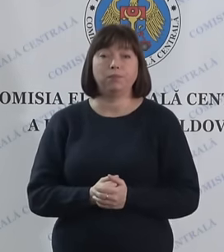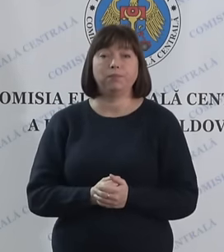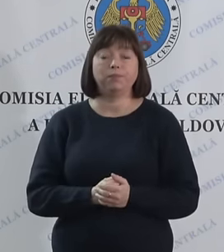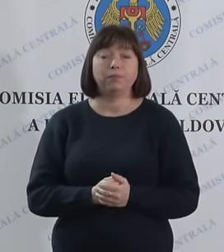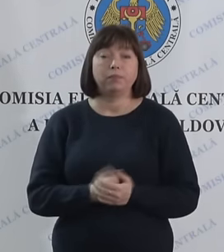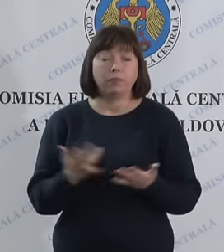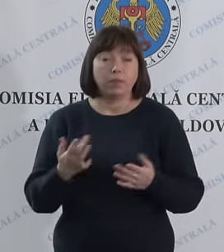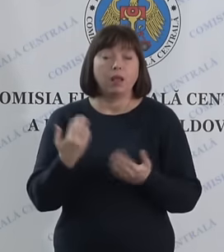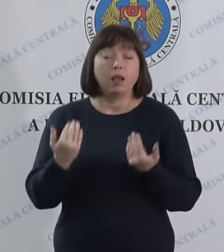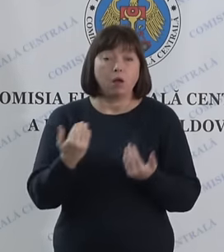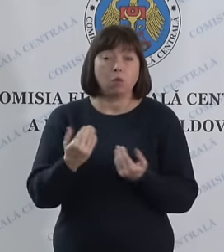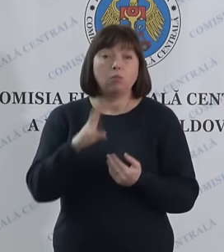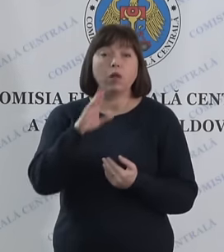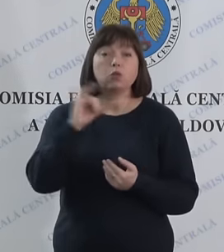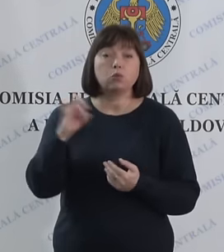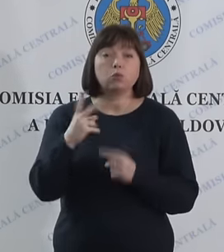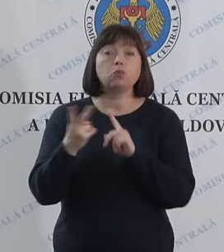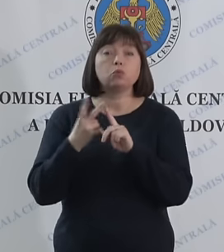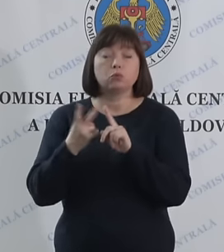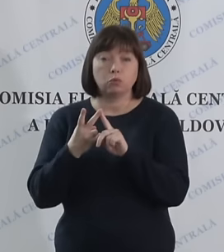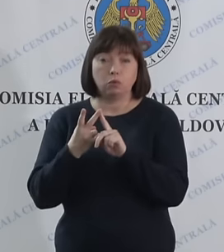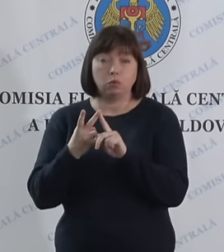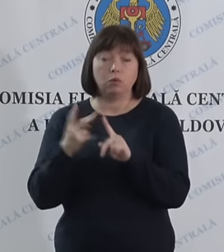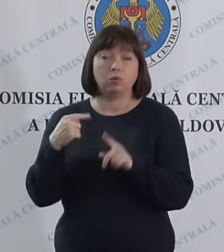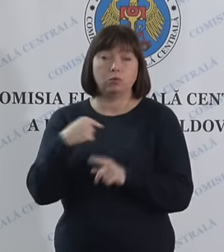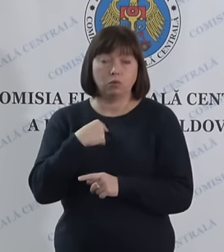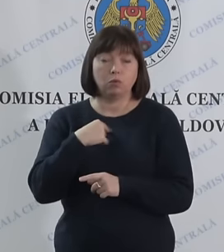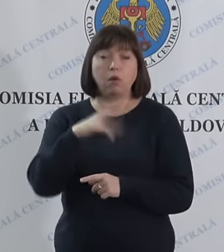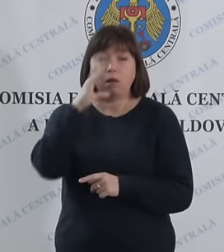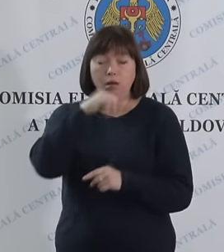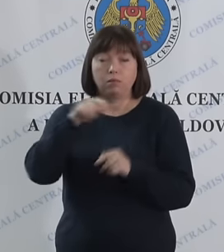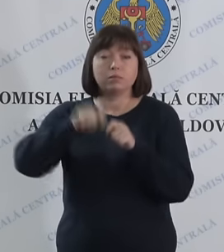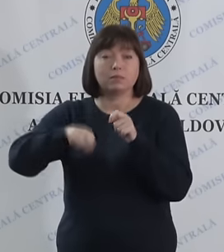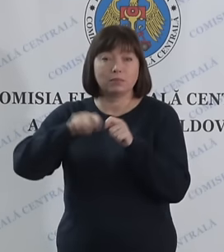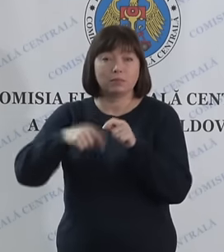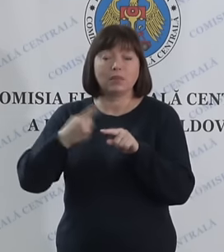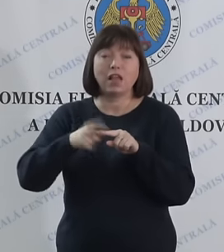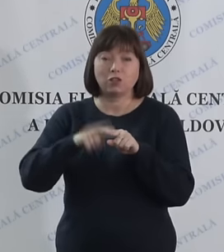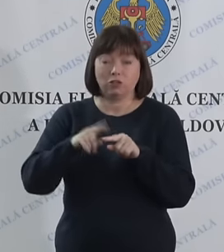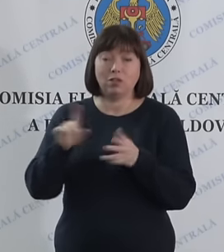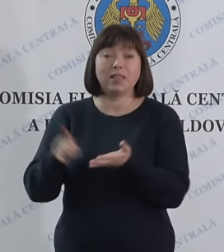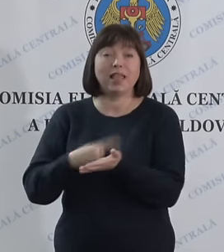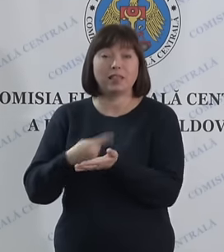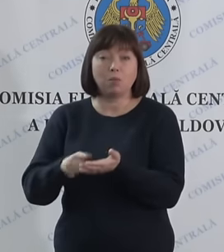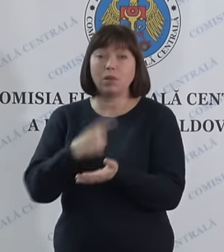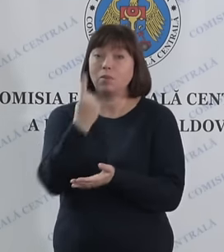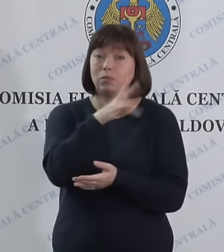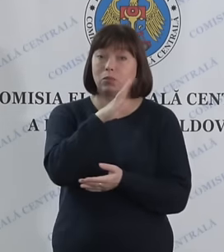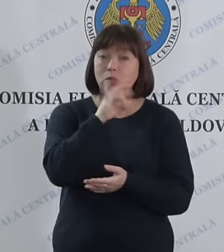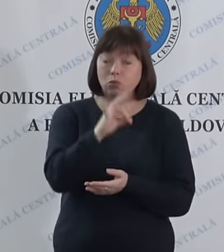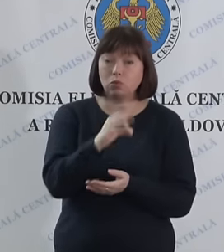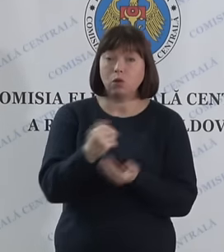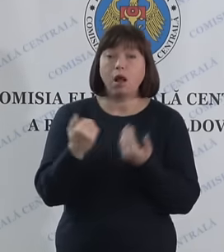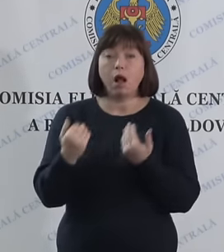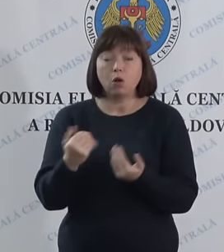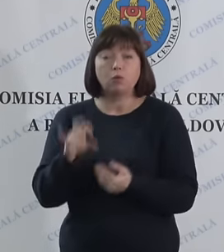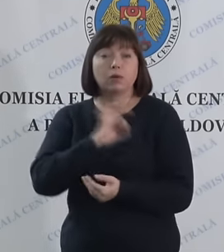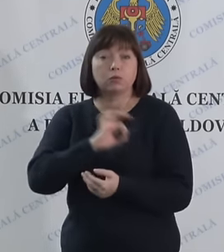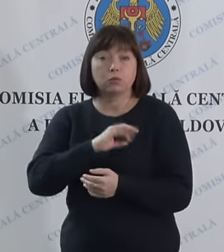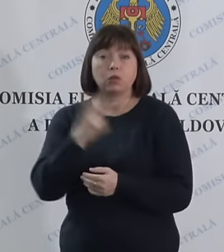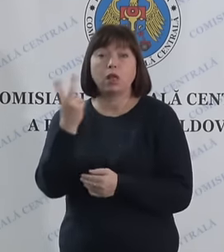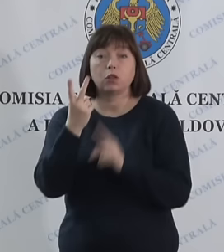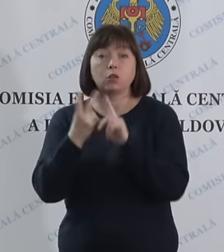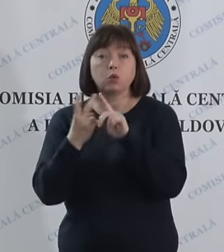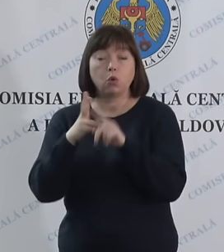Este turul 2, noi am putut să testăm aceste tablete în turul 3, acum le utilizăm în